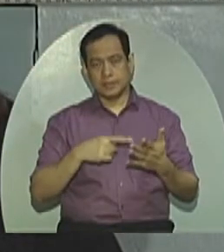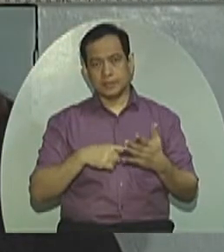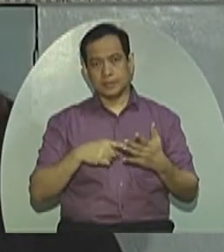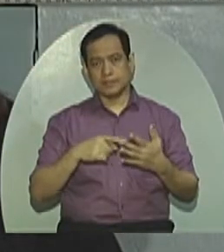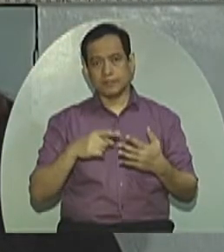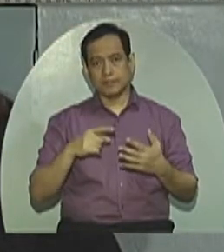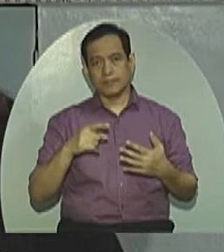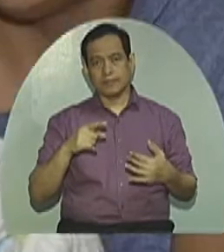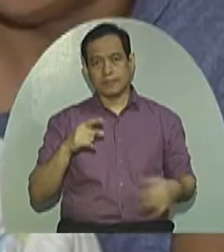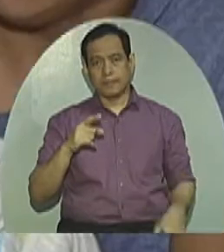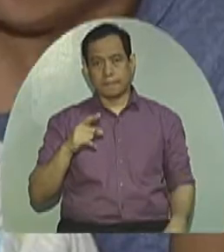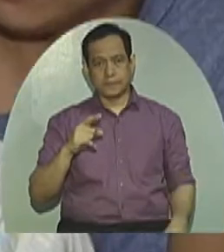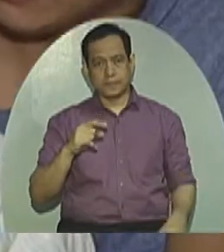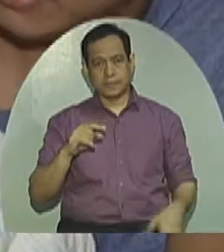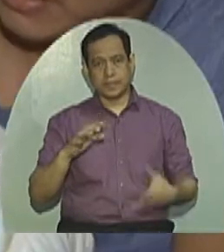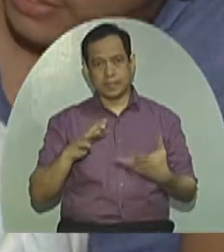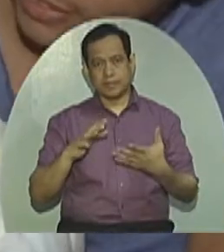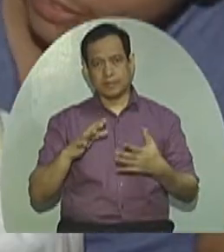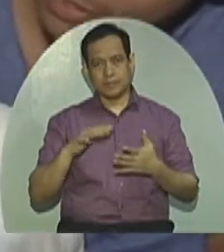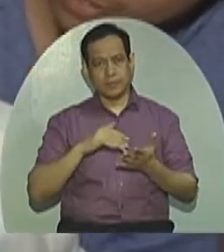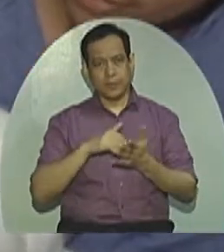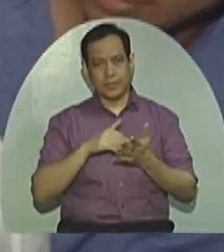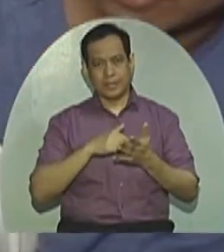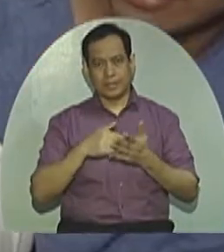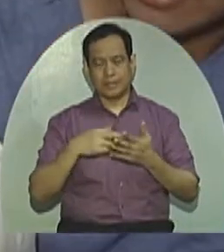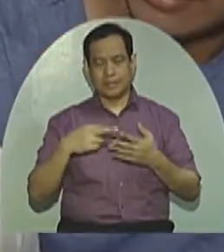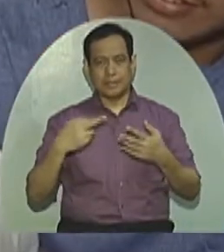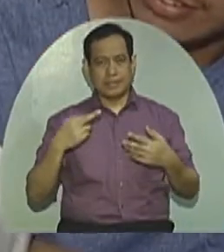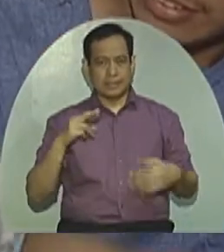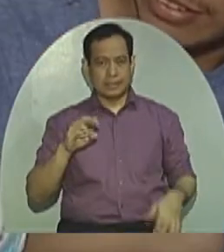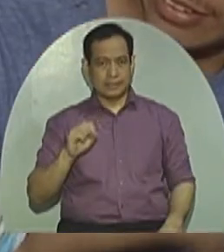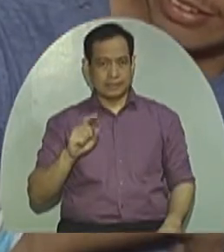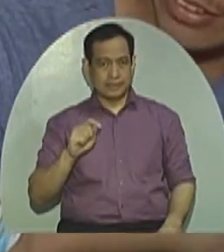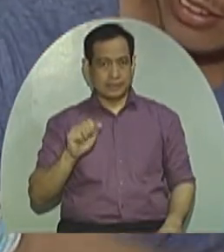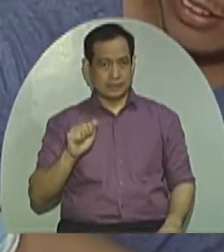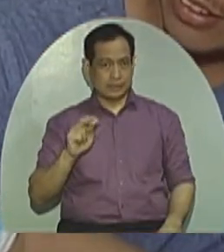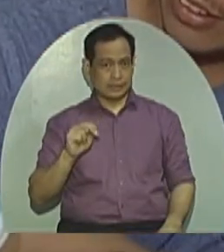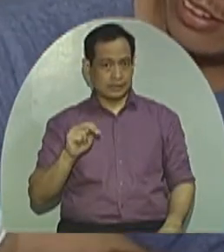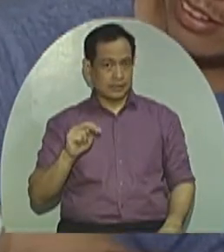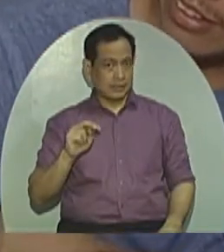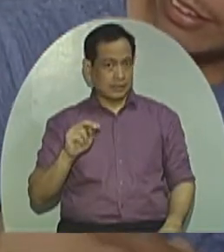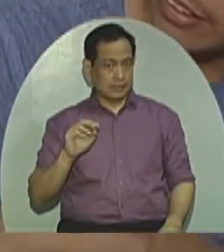ng leukemia dahil mahina po yung resistensya nila.